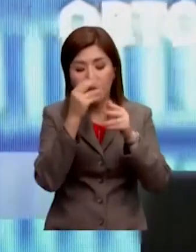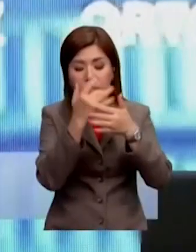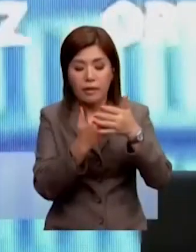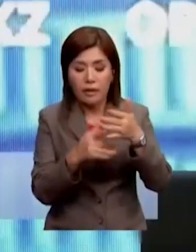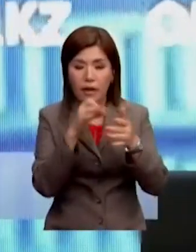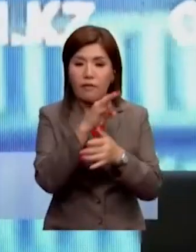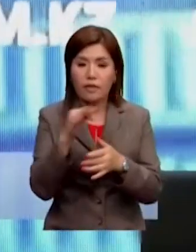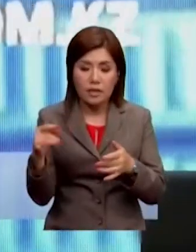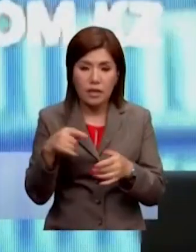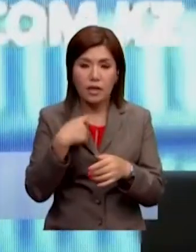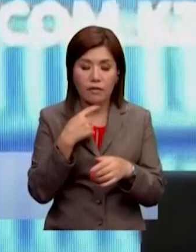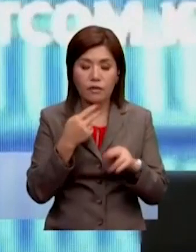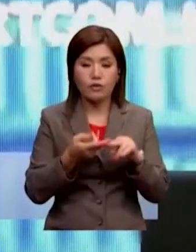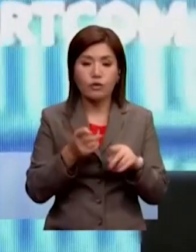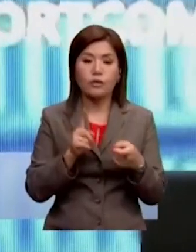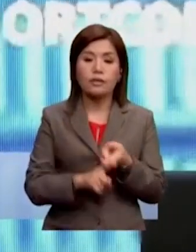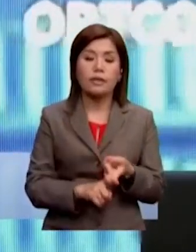официальной статистики в связи с тем, что